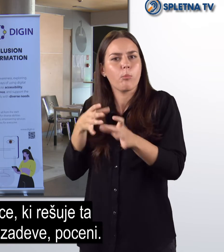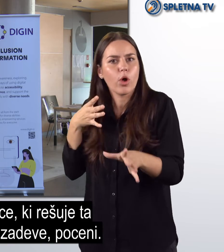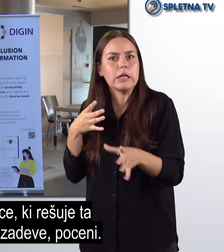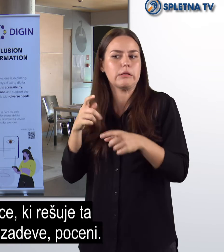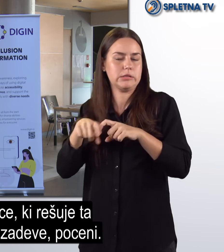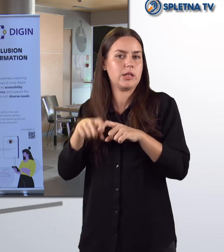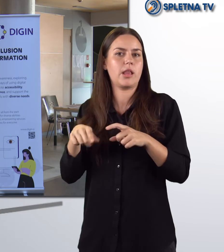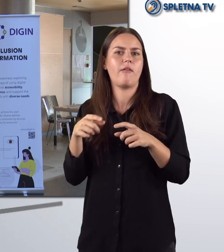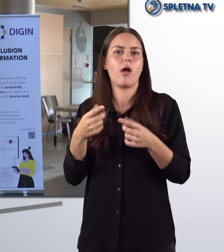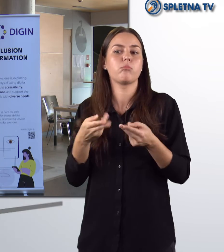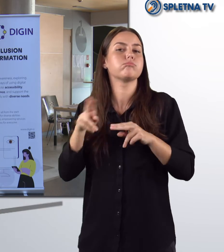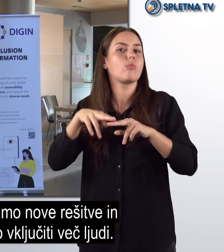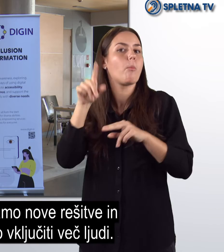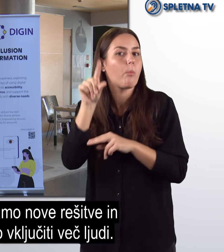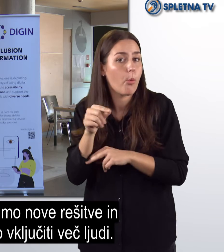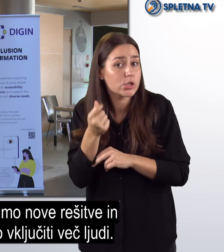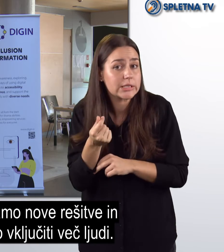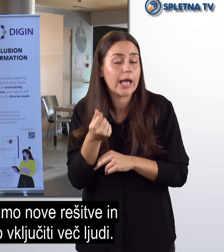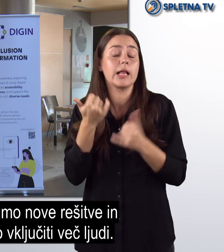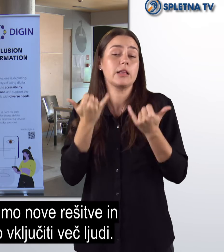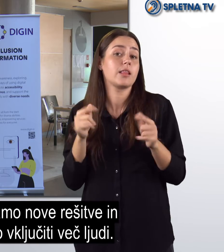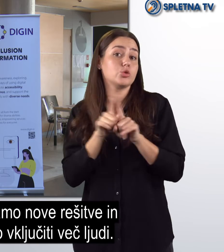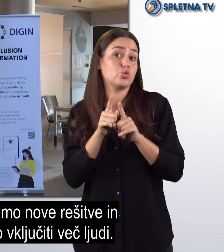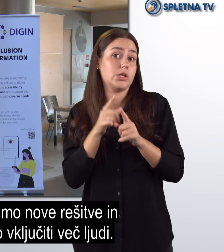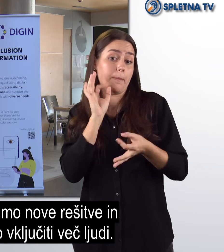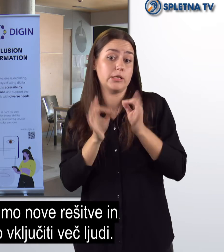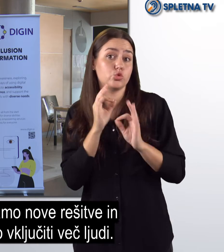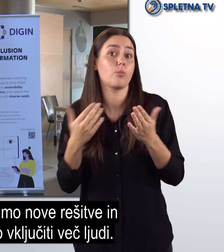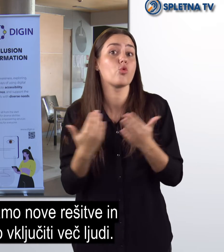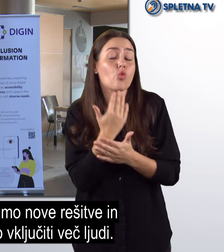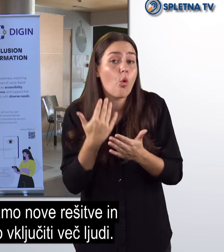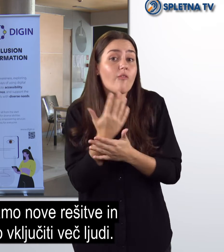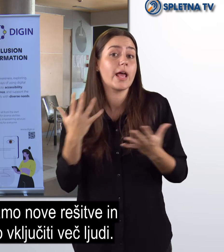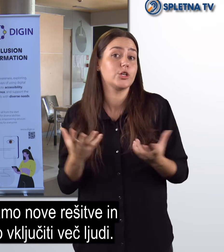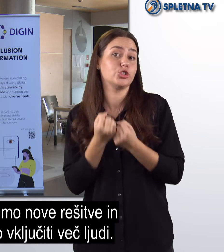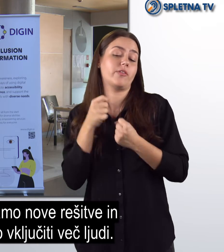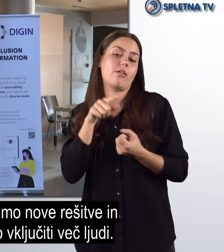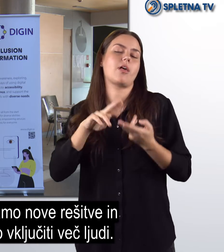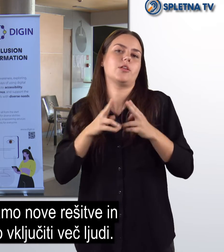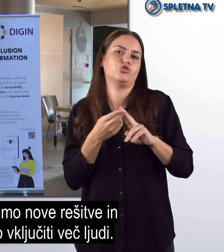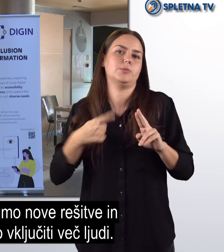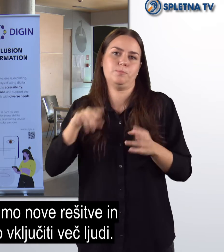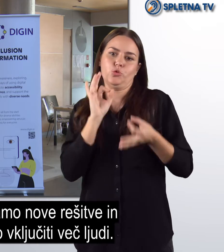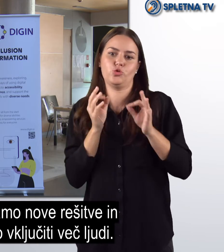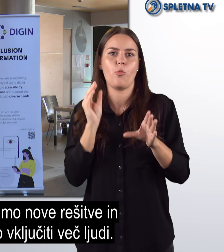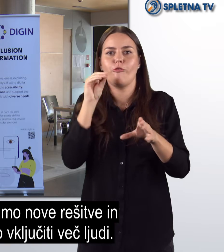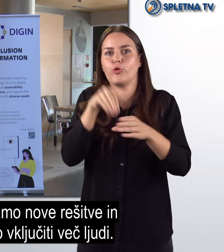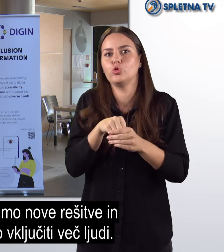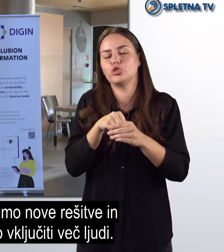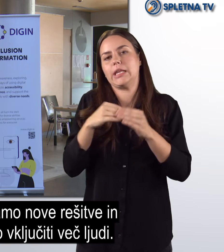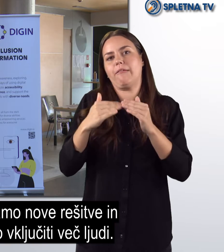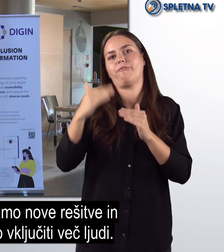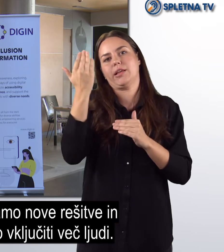poceni. Danes tudi preizkušamo nove rešitve in na ta način skušamo vključiti